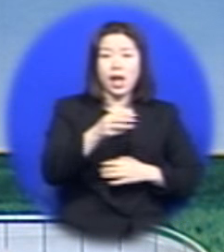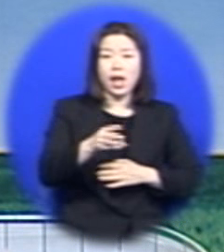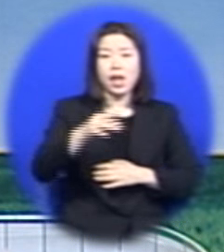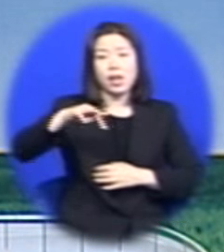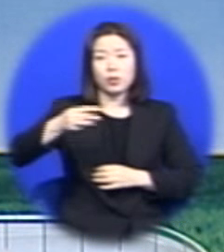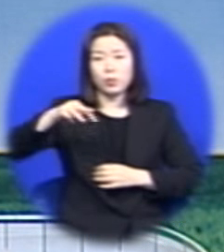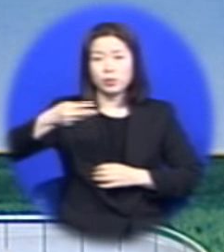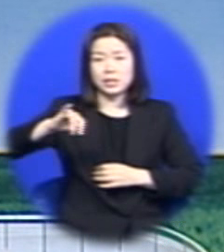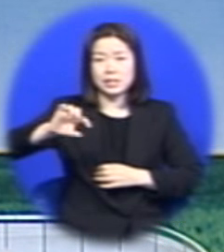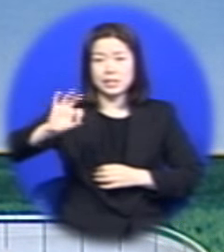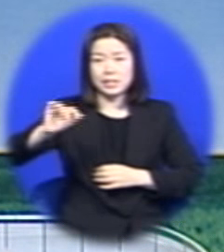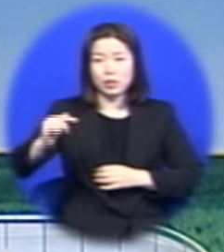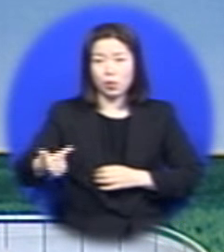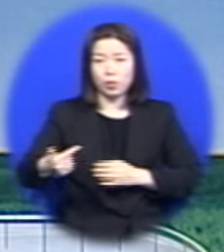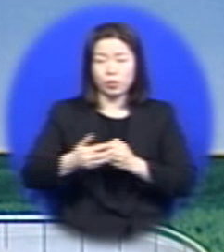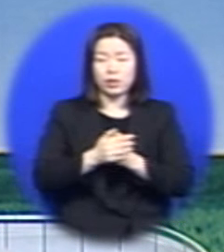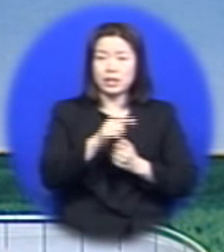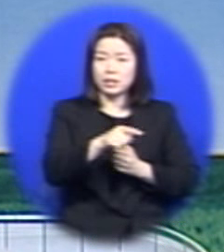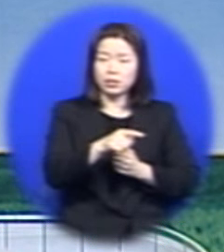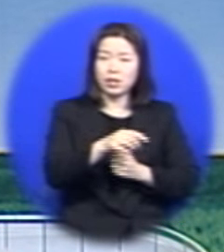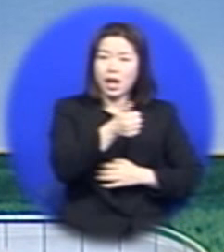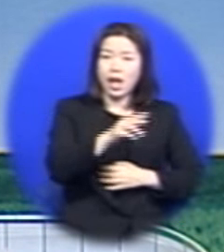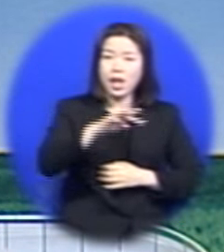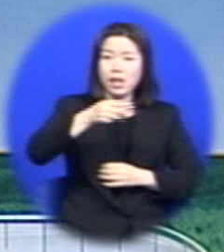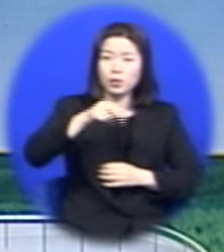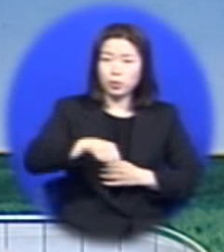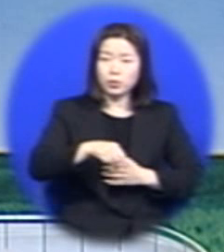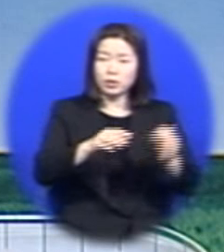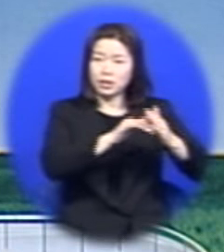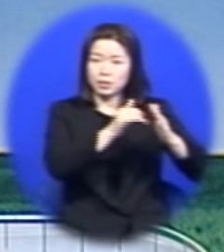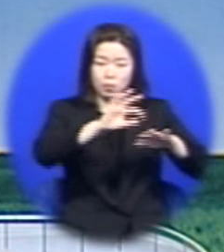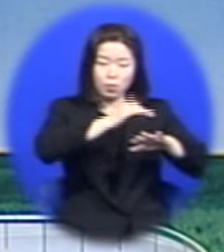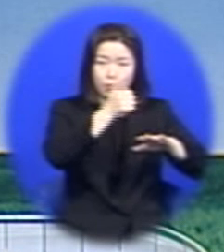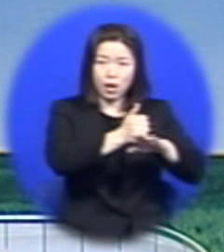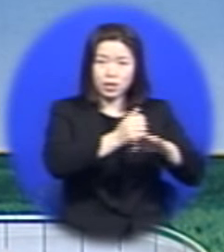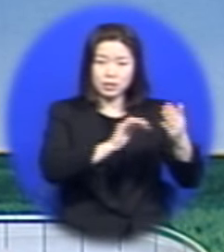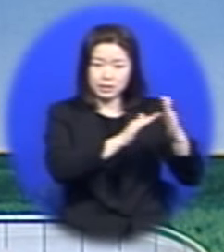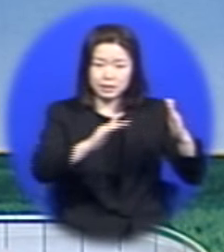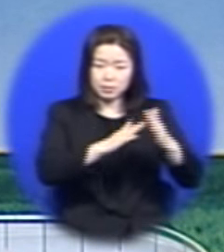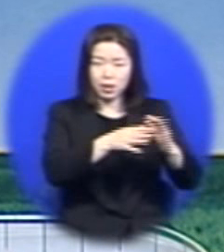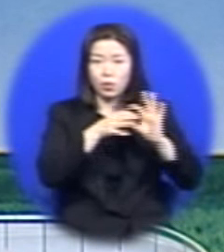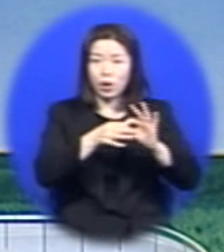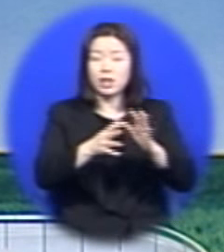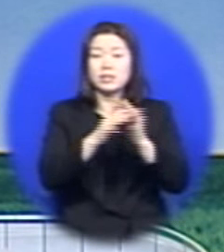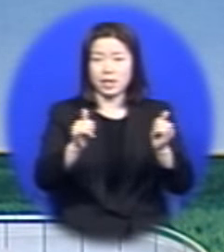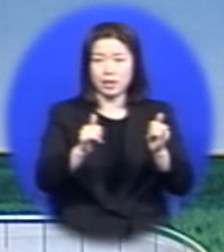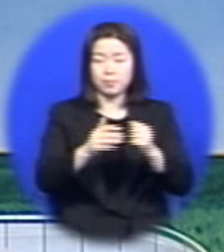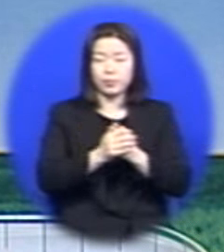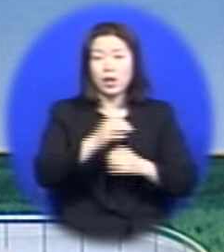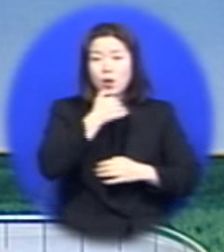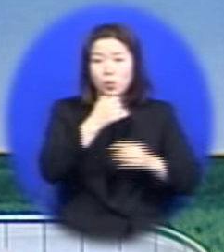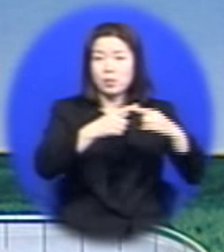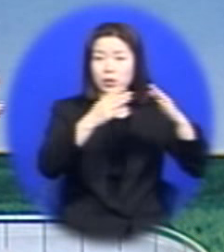사람은 이름 그대로 헤롯 가문과 관련된 헤롯 왕의 가문과 관련된 사람입니다. 로마 교회